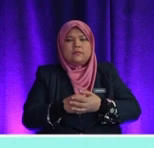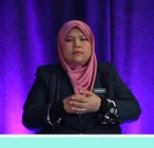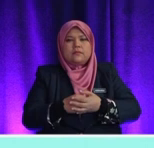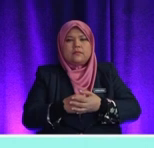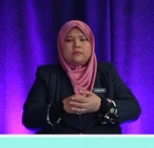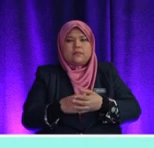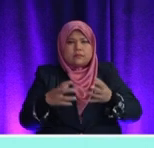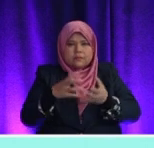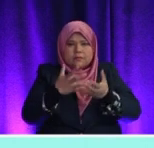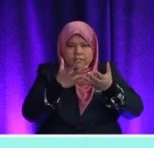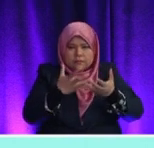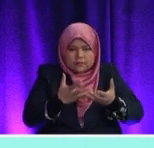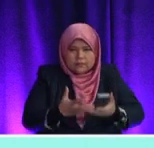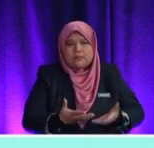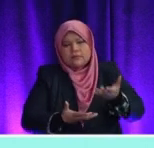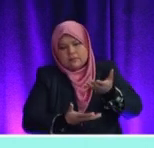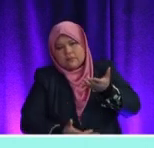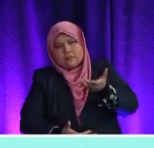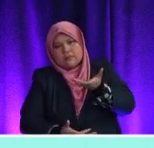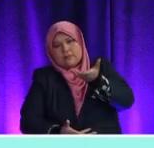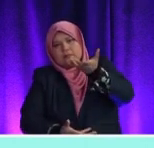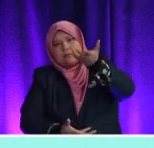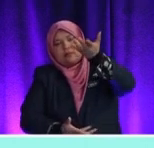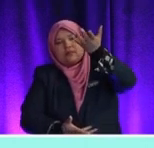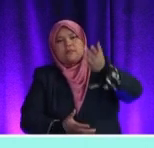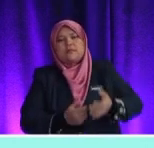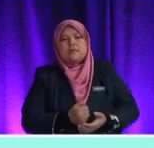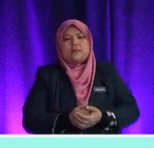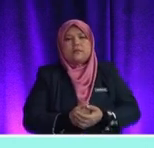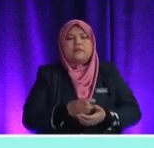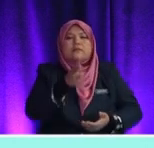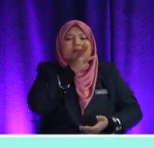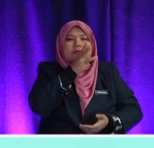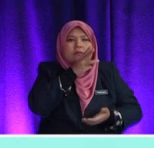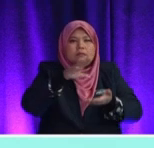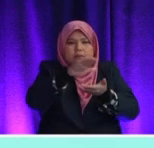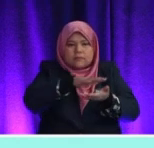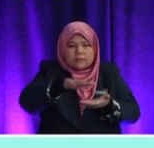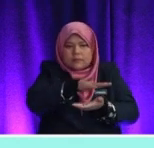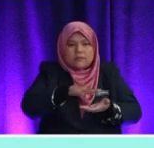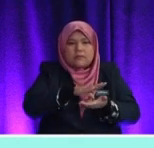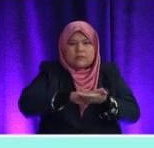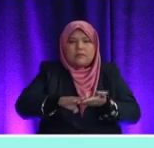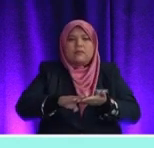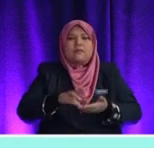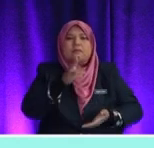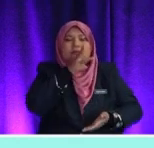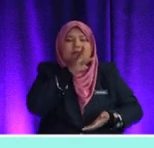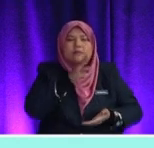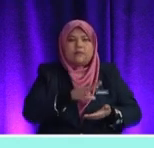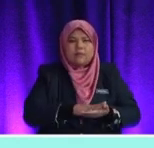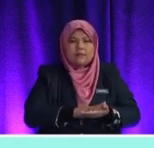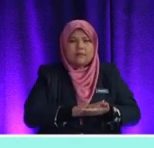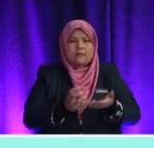pencemar sudah keberadaan dirubah Wahyudi naik ke atas so hasilnya air yang bersih di bagian tengah oke itu dia punya